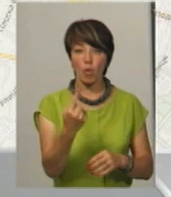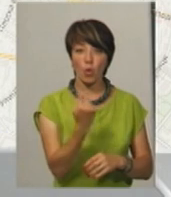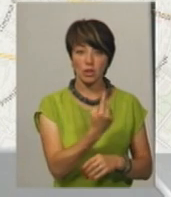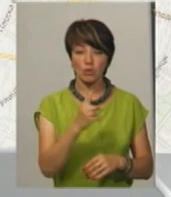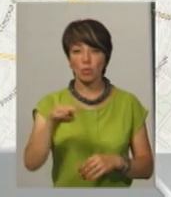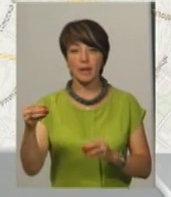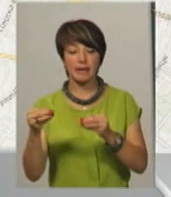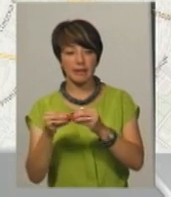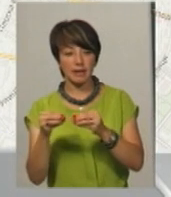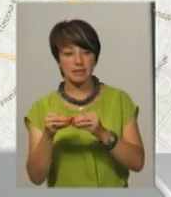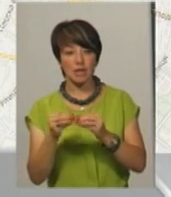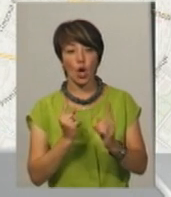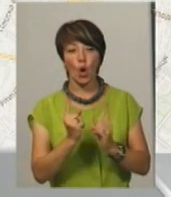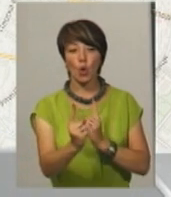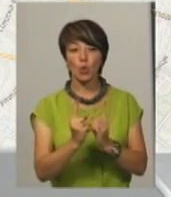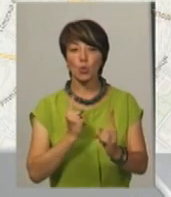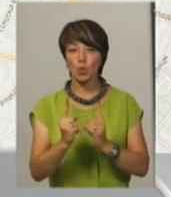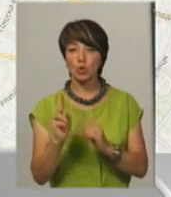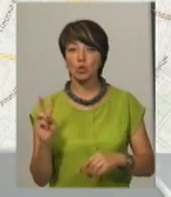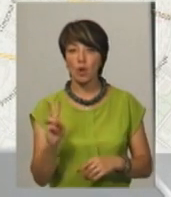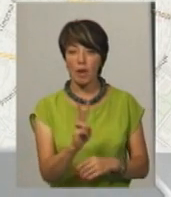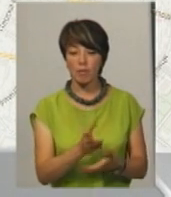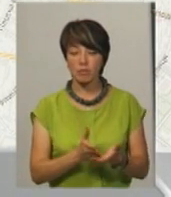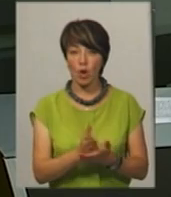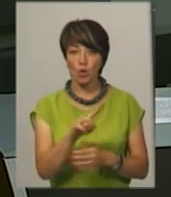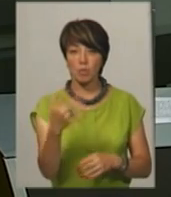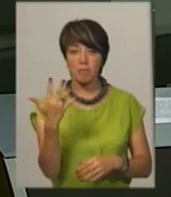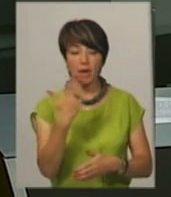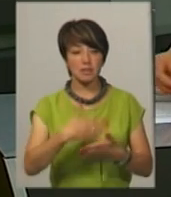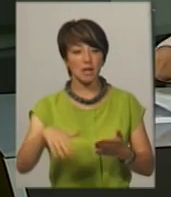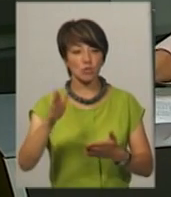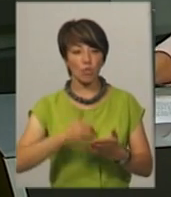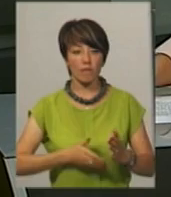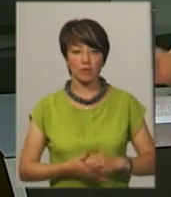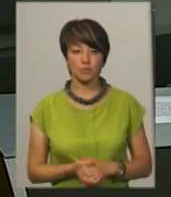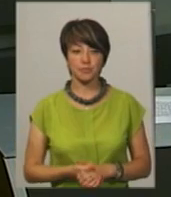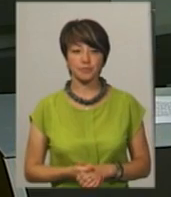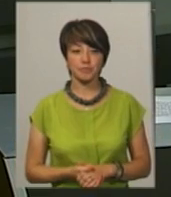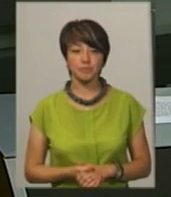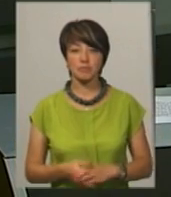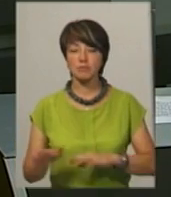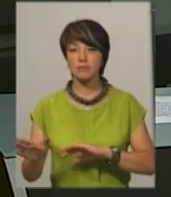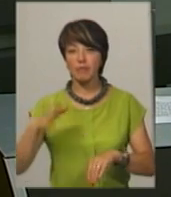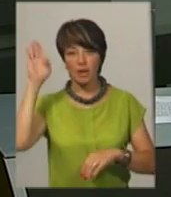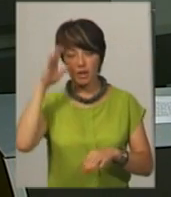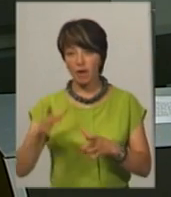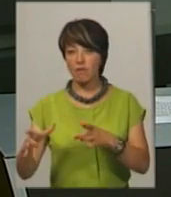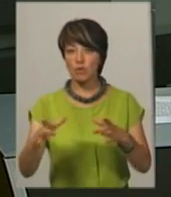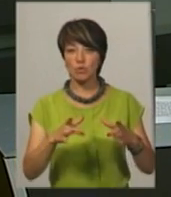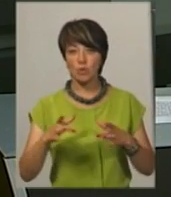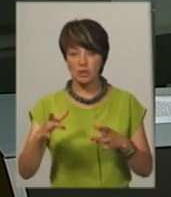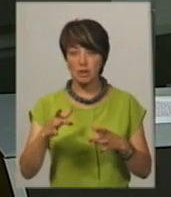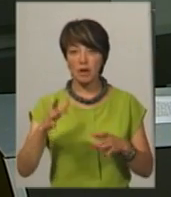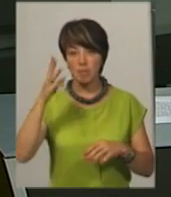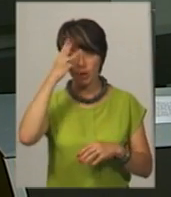та номер 10. Рух тролейбусів по маршруту номер 5 скасовано. На водоймах Хмельниччини знайдено